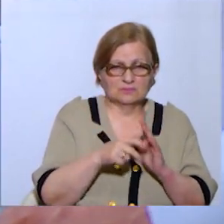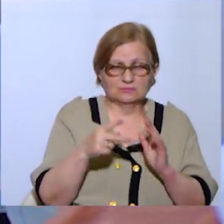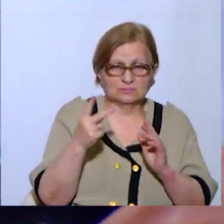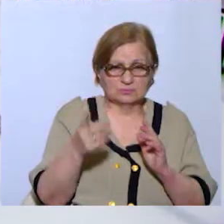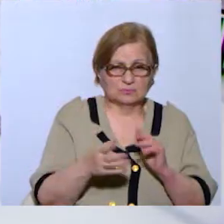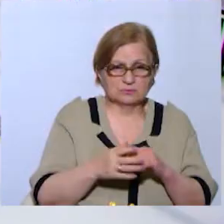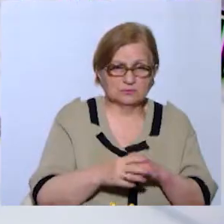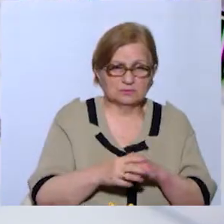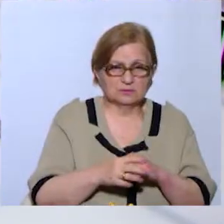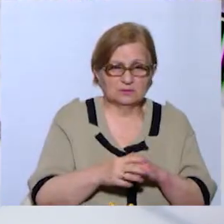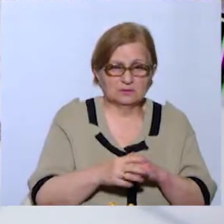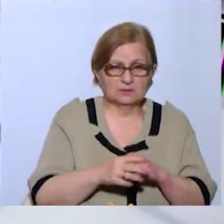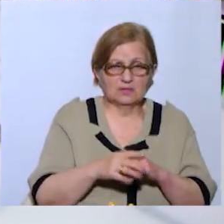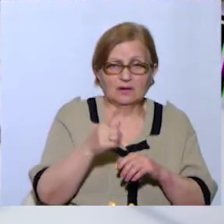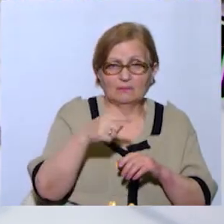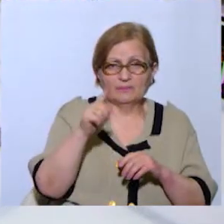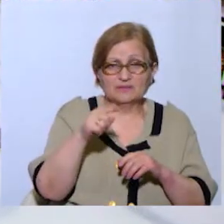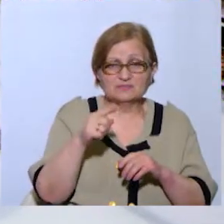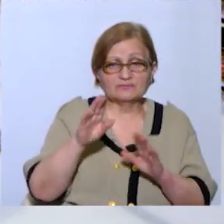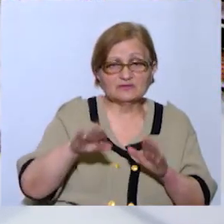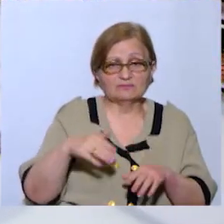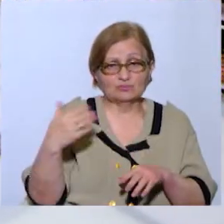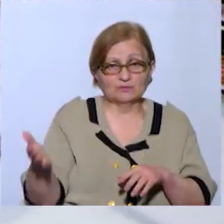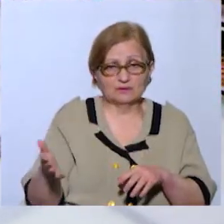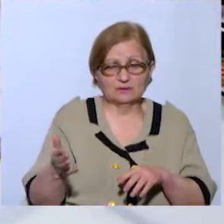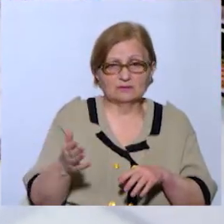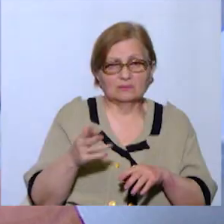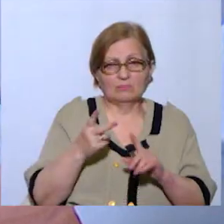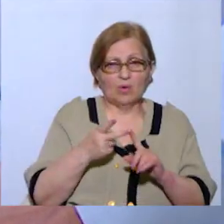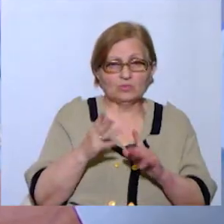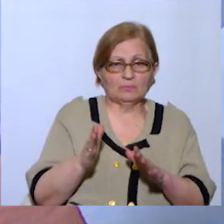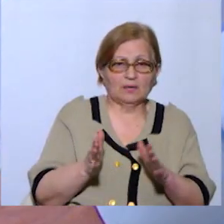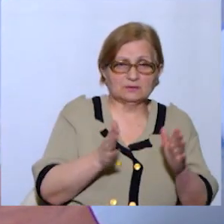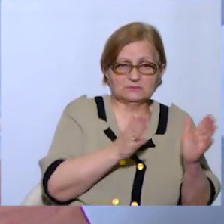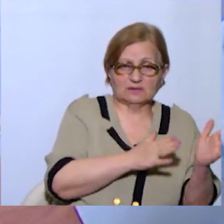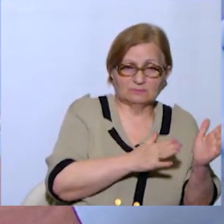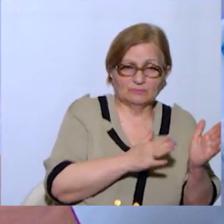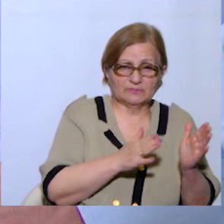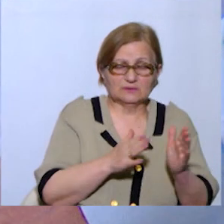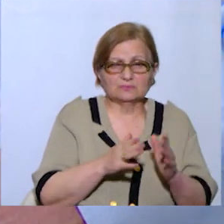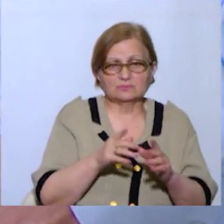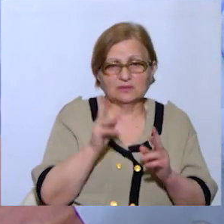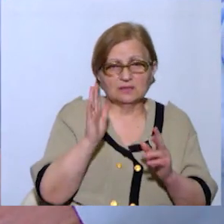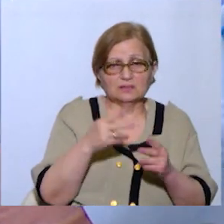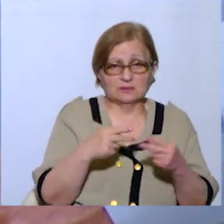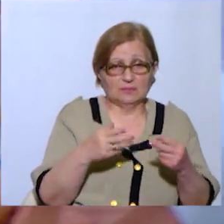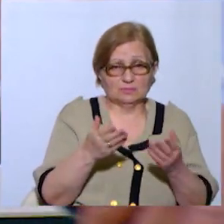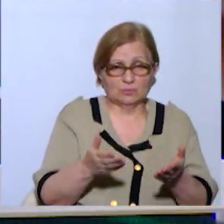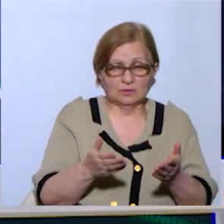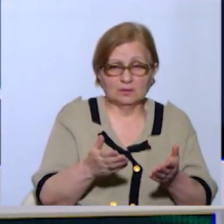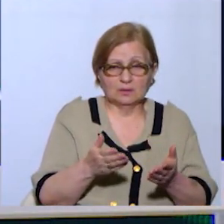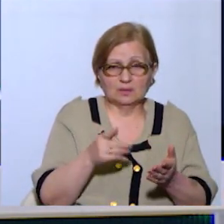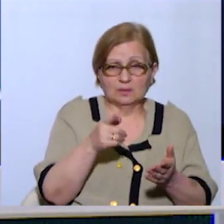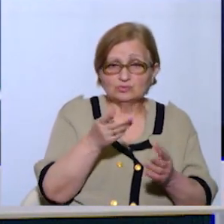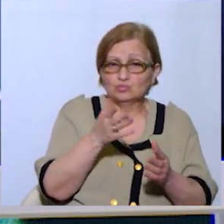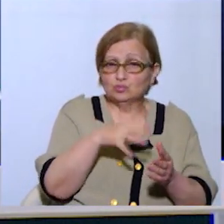2-ს. ფესვი დავტოვოთ ერთ მხარეს, ხოლო ყველა დანარჩენი წევრი მეორე მხარეს და მიიღება ესეთი ტოლობა. ამ ტოლობას თუ